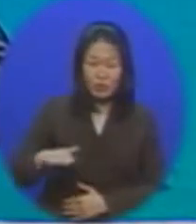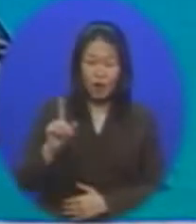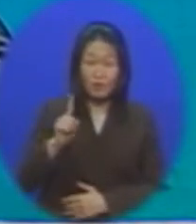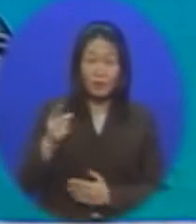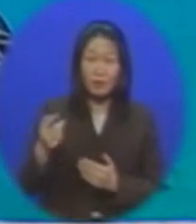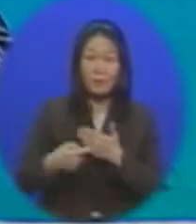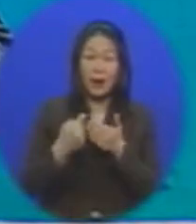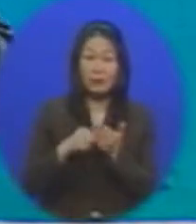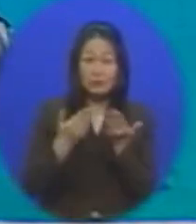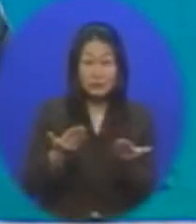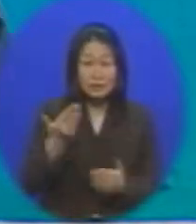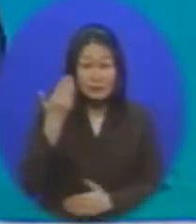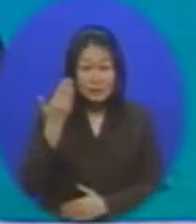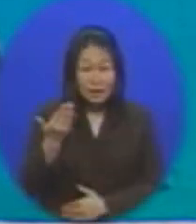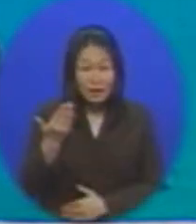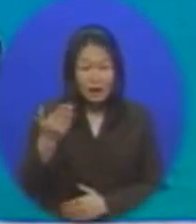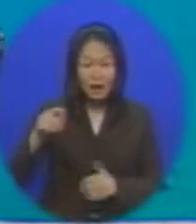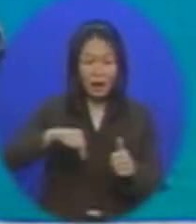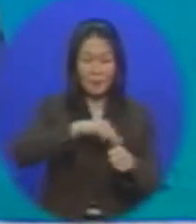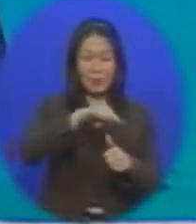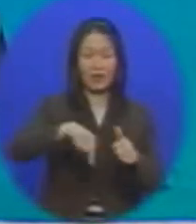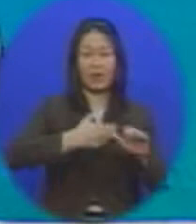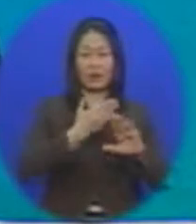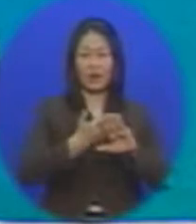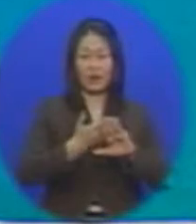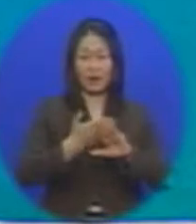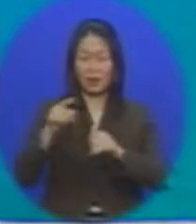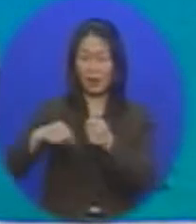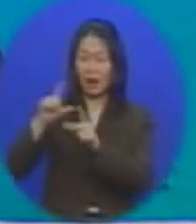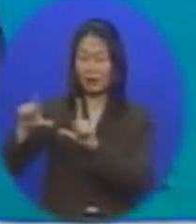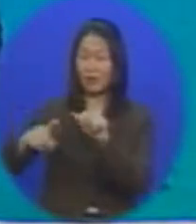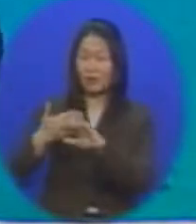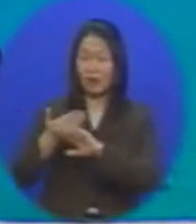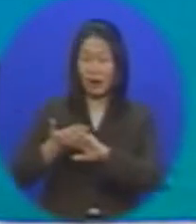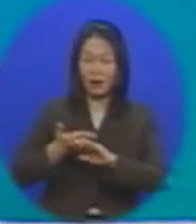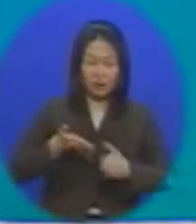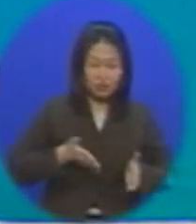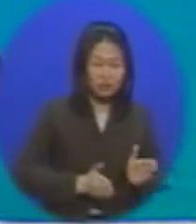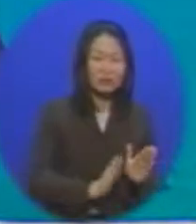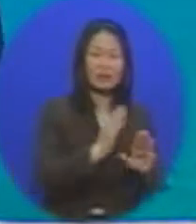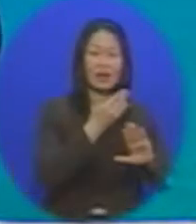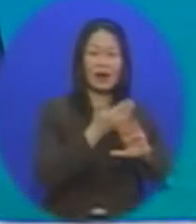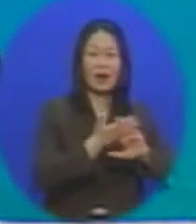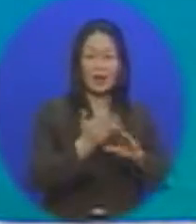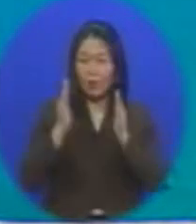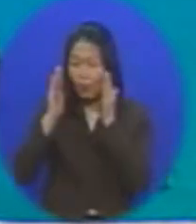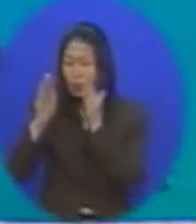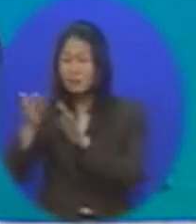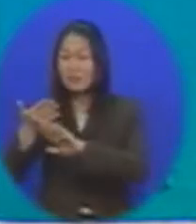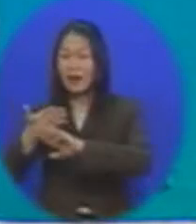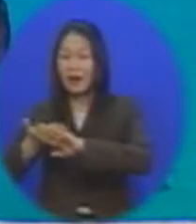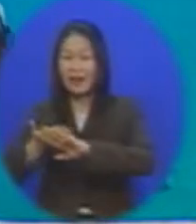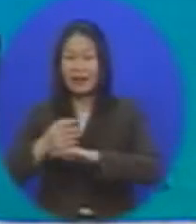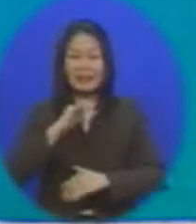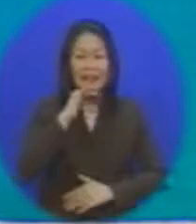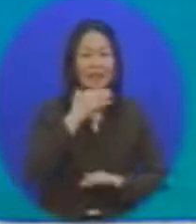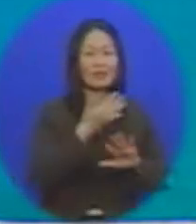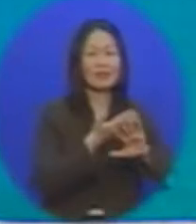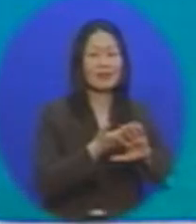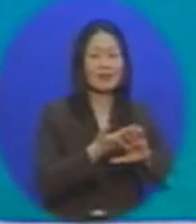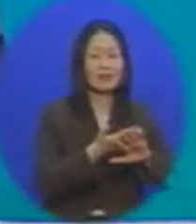주실까요 배경도 달라 여 환경도 달라요 출신 도 달라요 공부한 것도 달라요 나이도